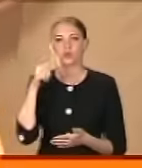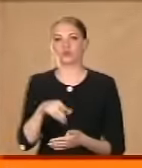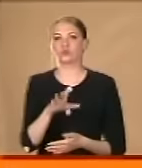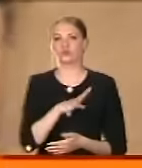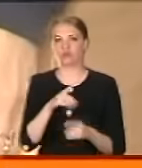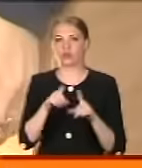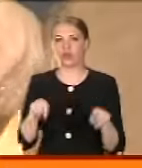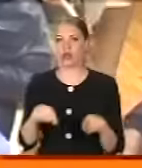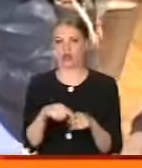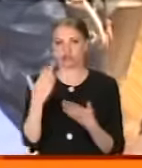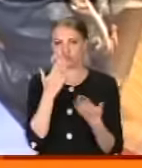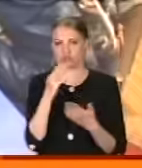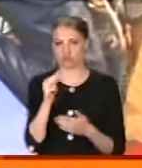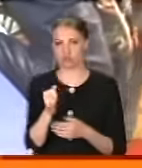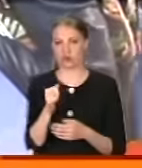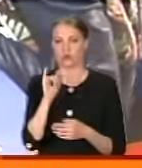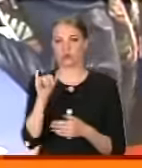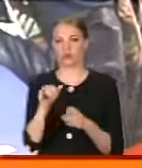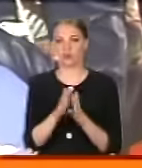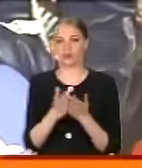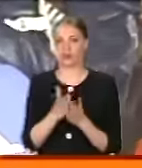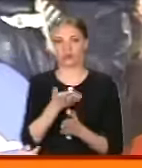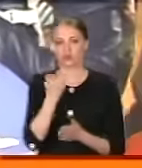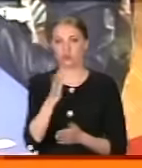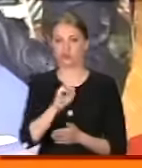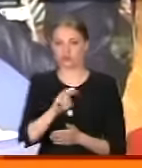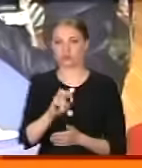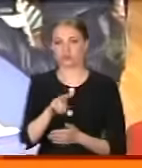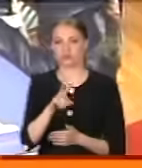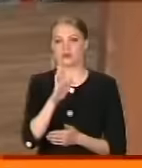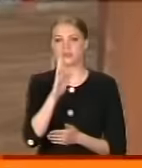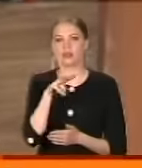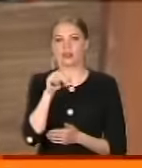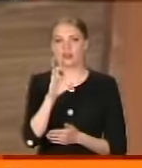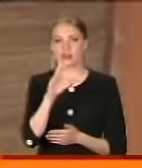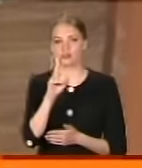Була картка читача Так у вас карточки нела